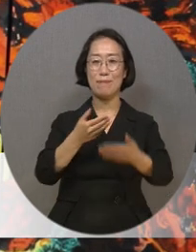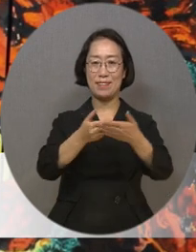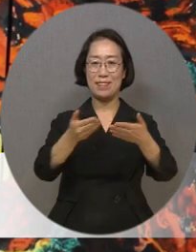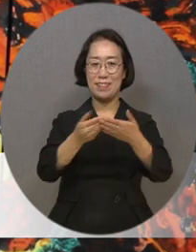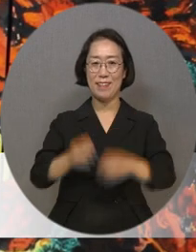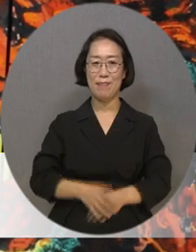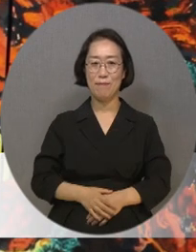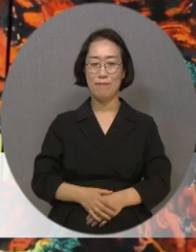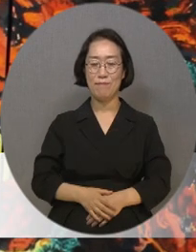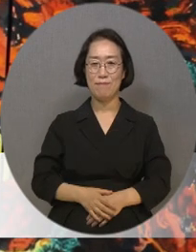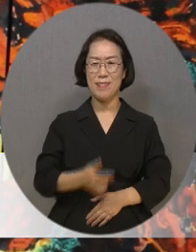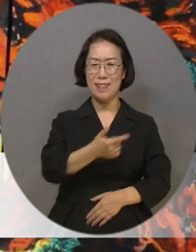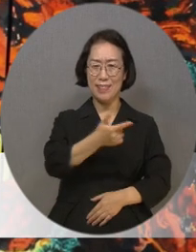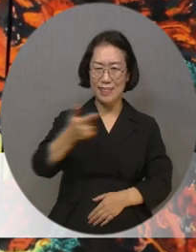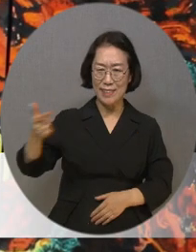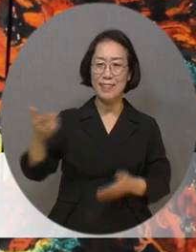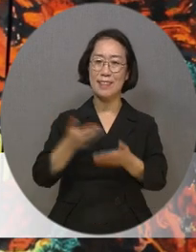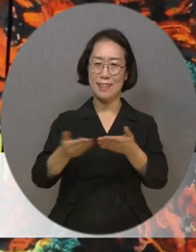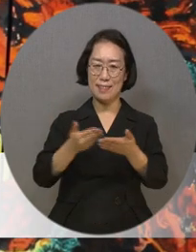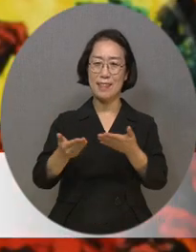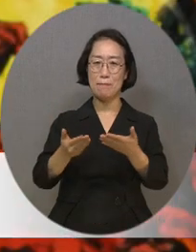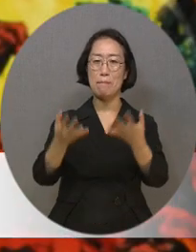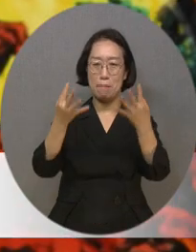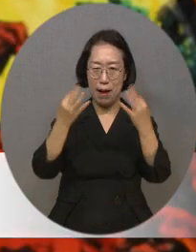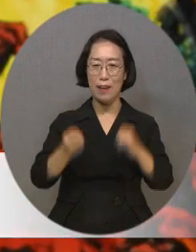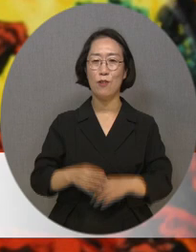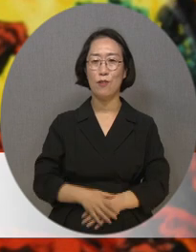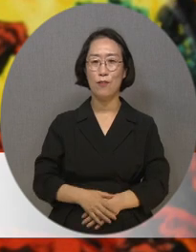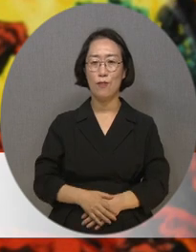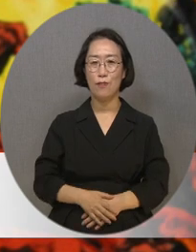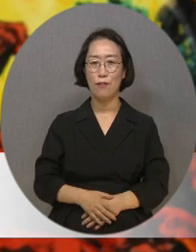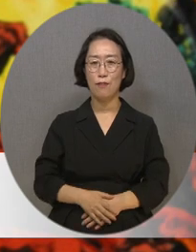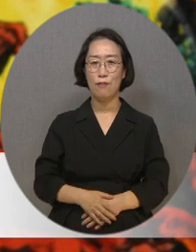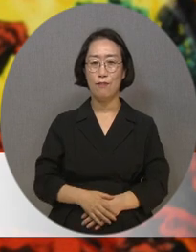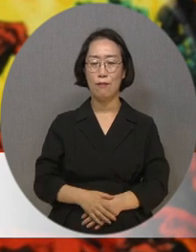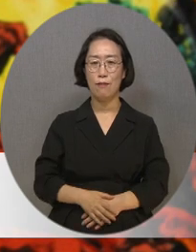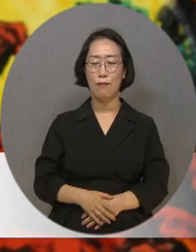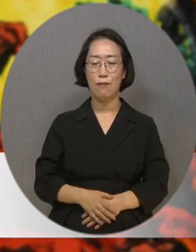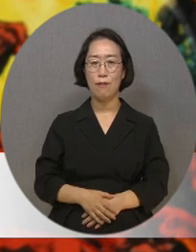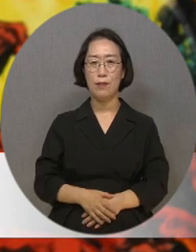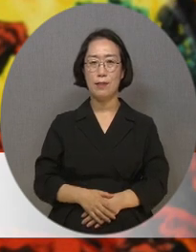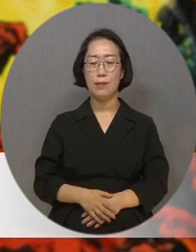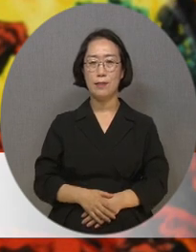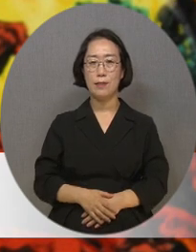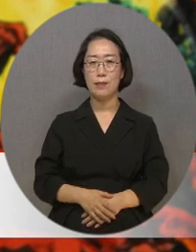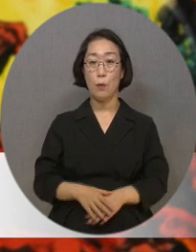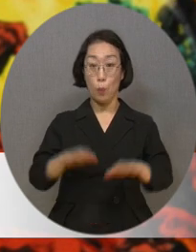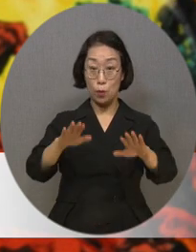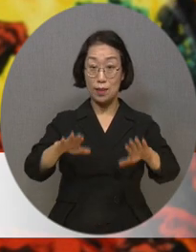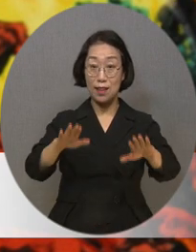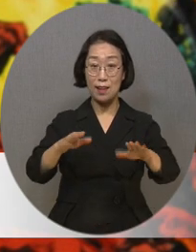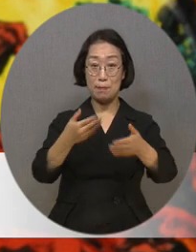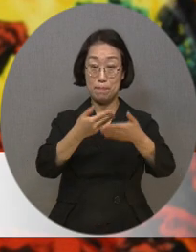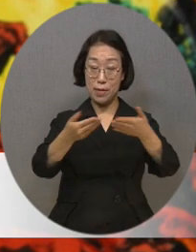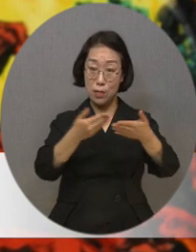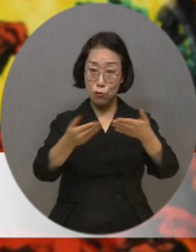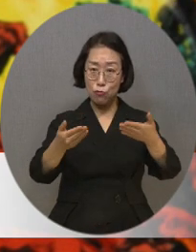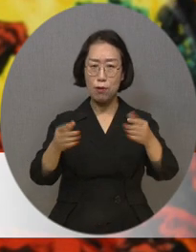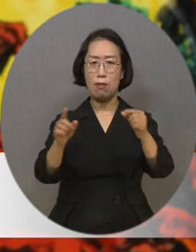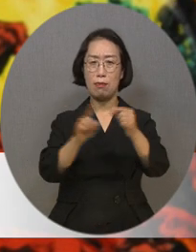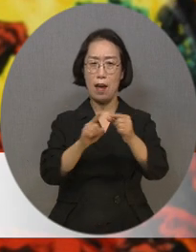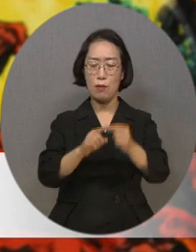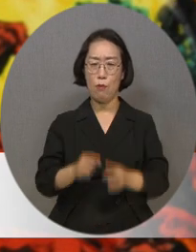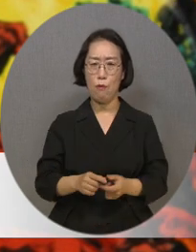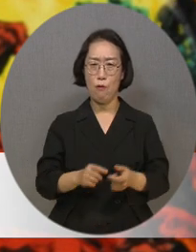보면 대작 위주로 작업을 하게 되었죠. 갈수록 어떤 그 미술이라는 단어가